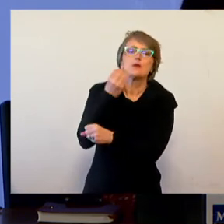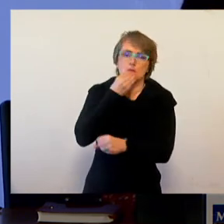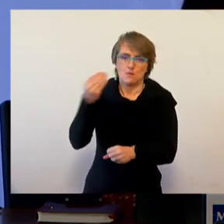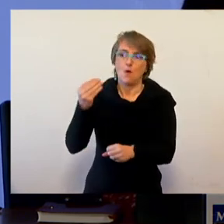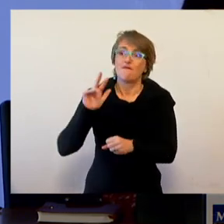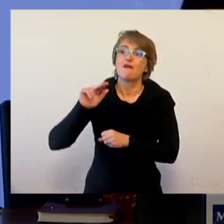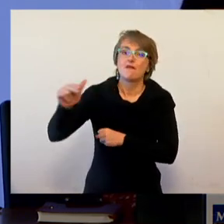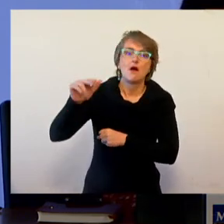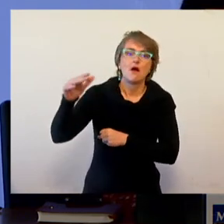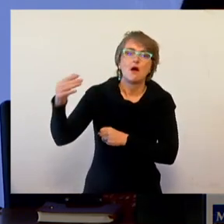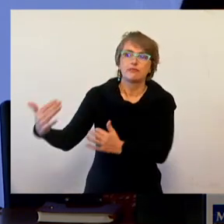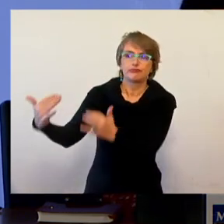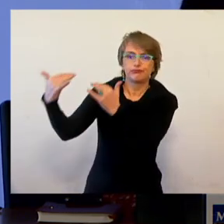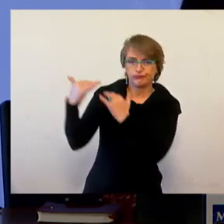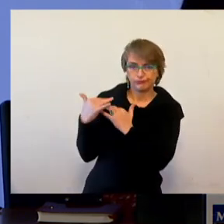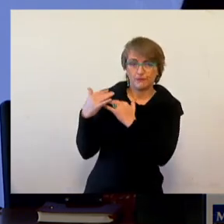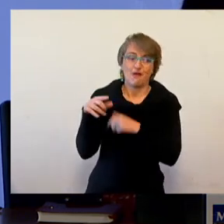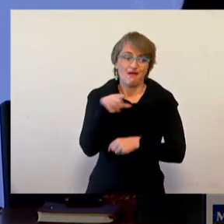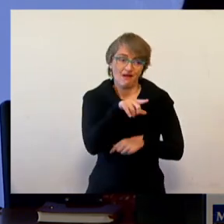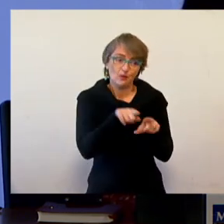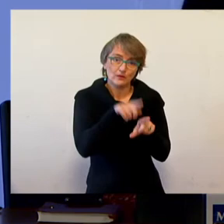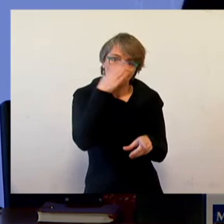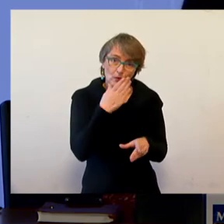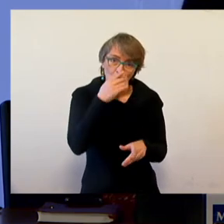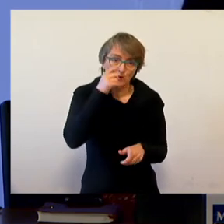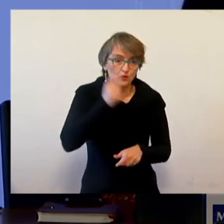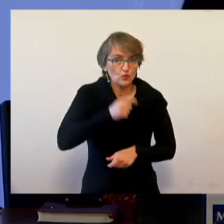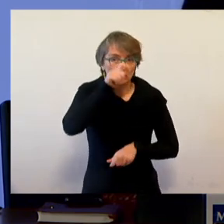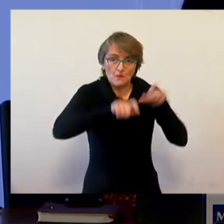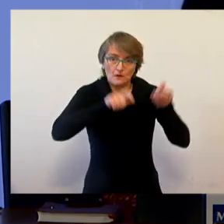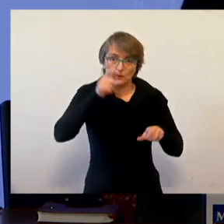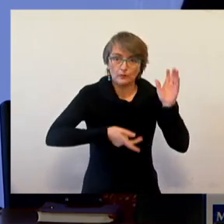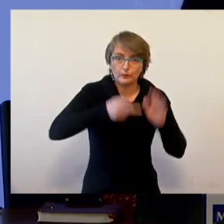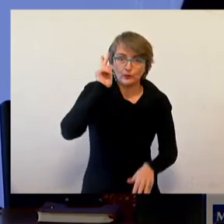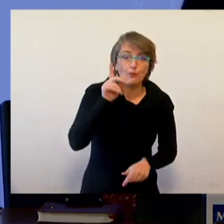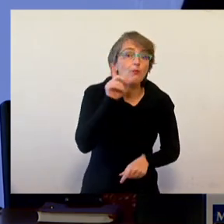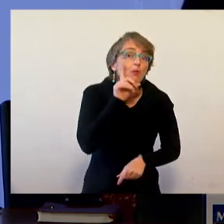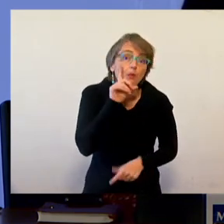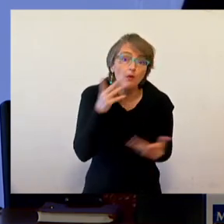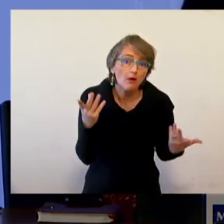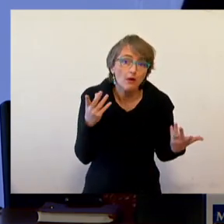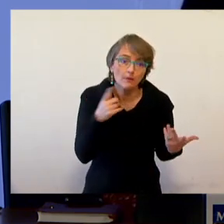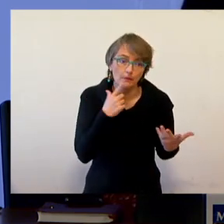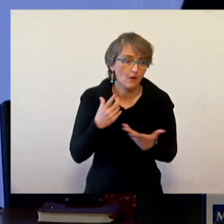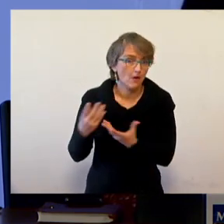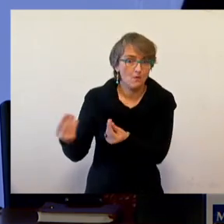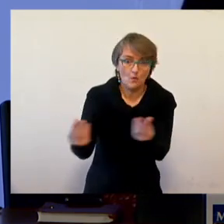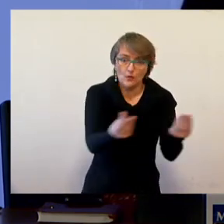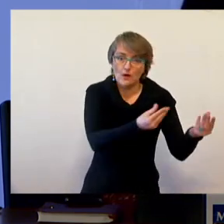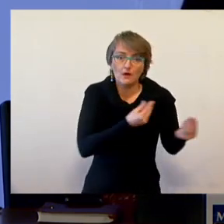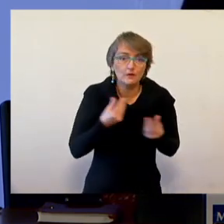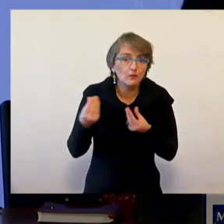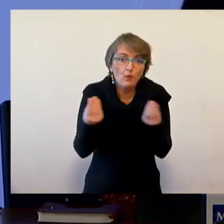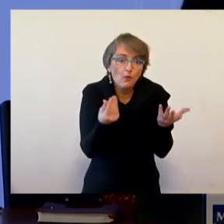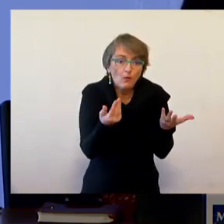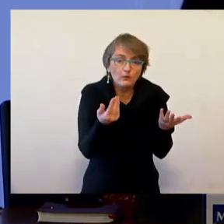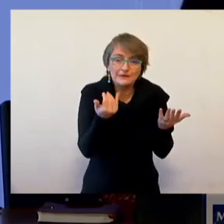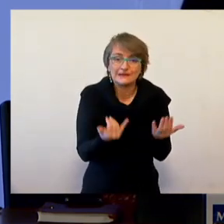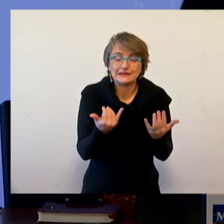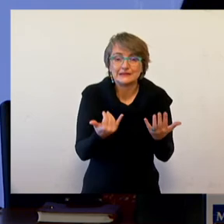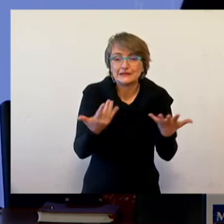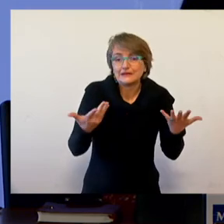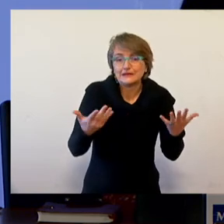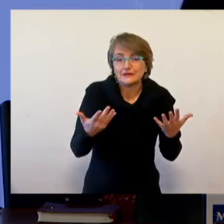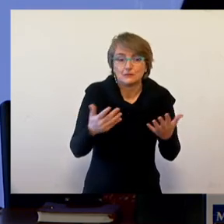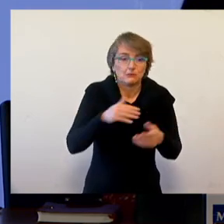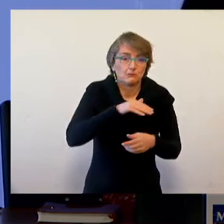de magistrats supplémentaires, ne serait-ce que parce que la population croit dans notre métropole et dans la juridiction,